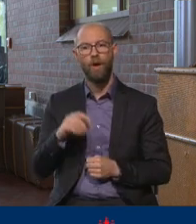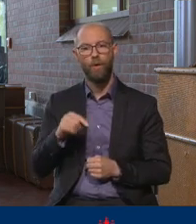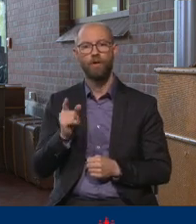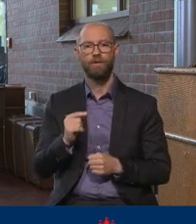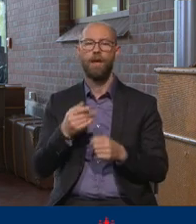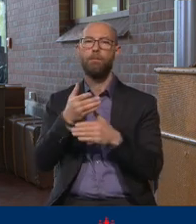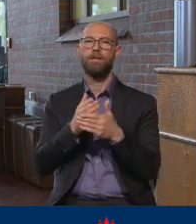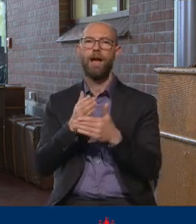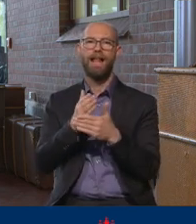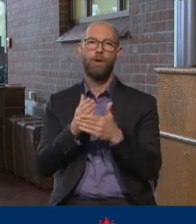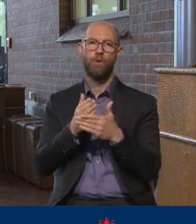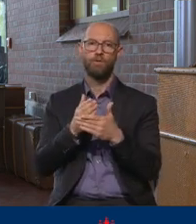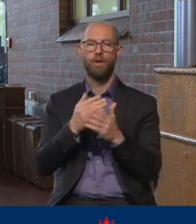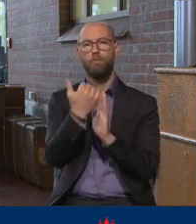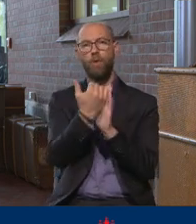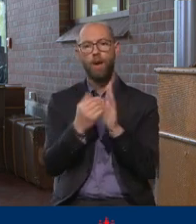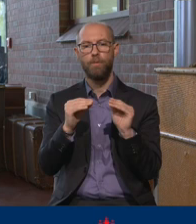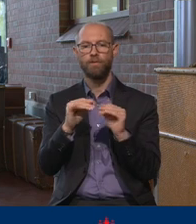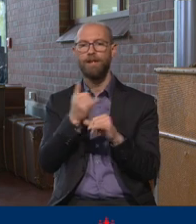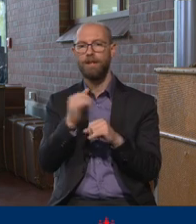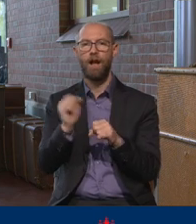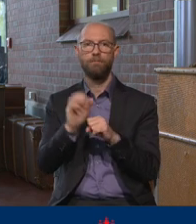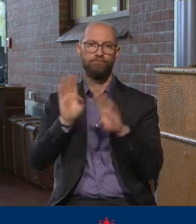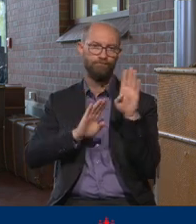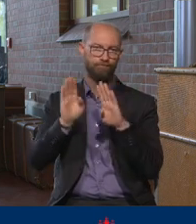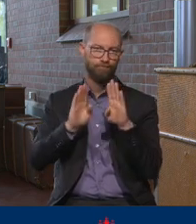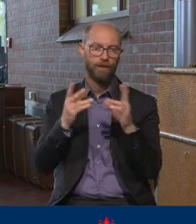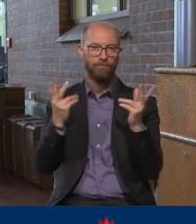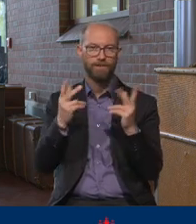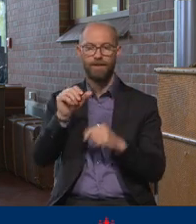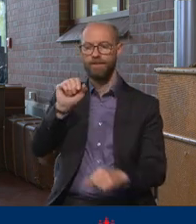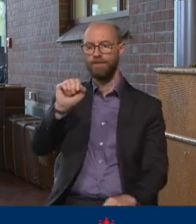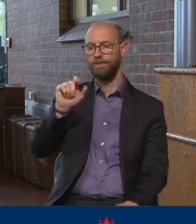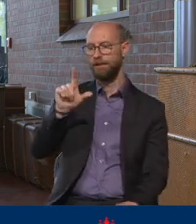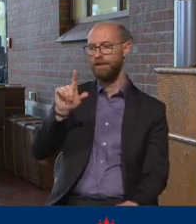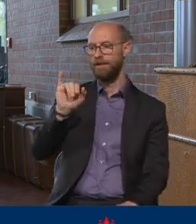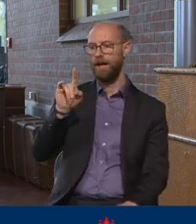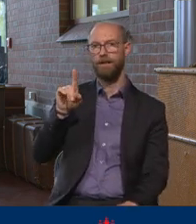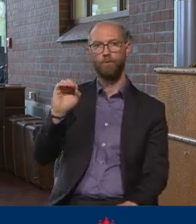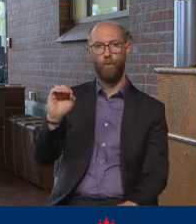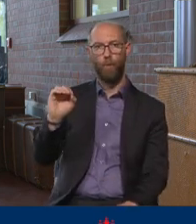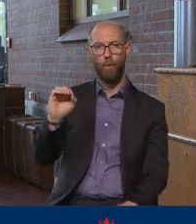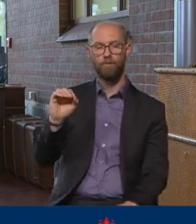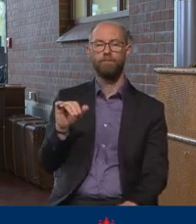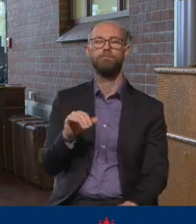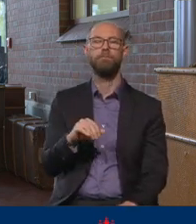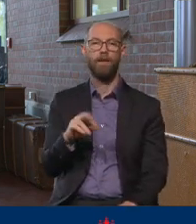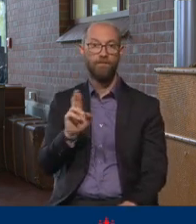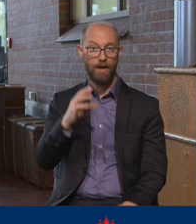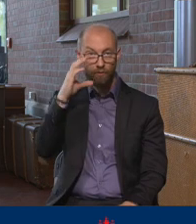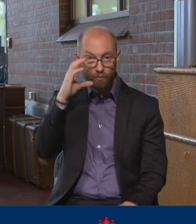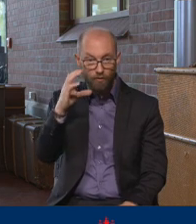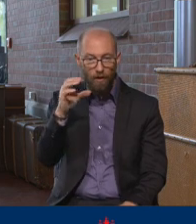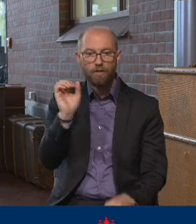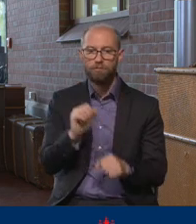tools leide ich weiß vielleicht kennst jemand dh über dieses tool kann jede person die zukunft im